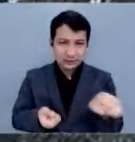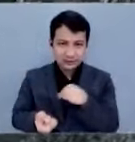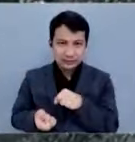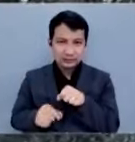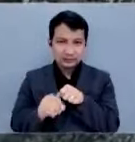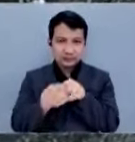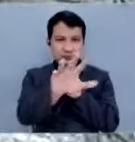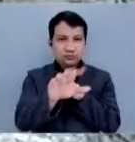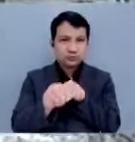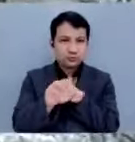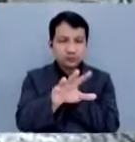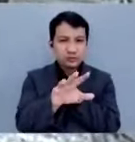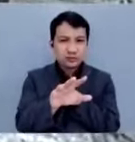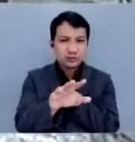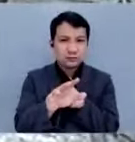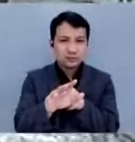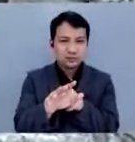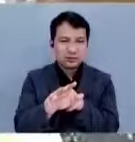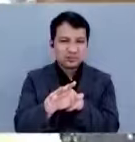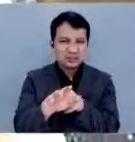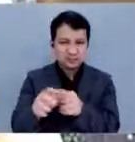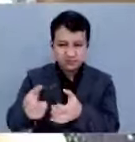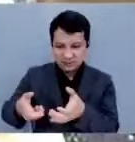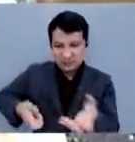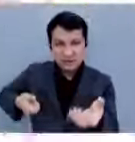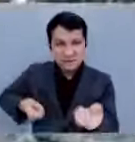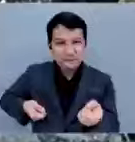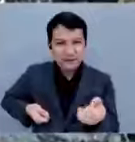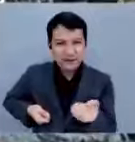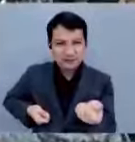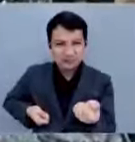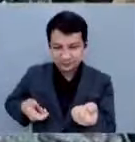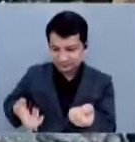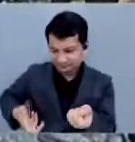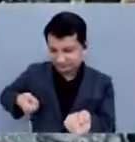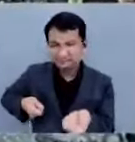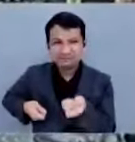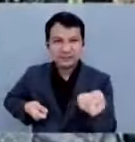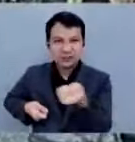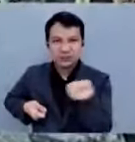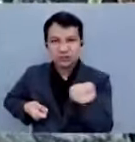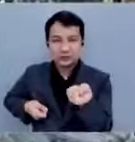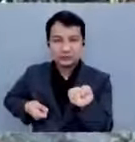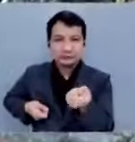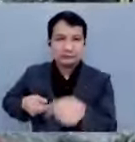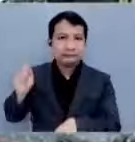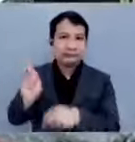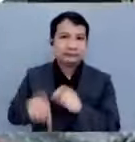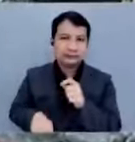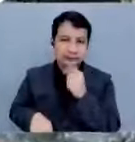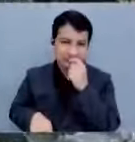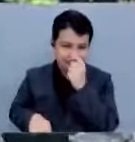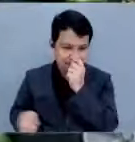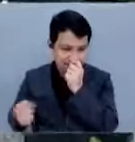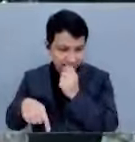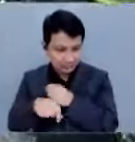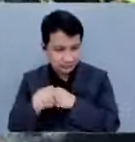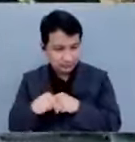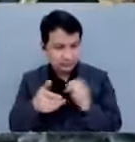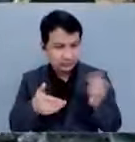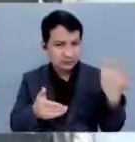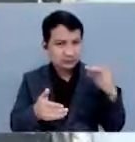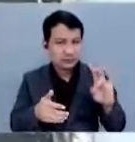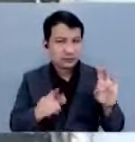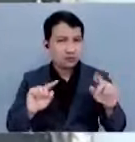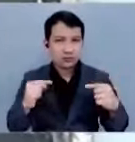ng 50-pounder na fire extinguisher. Kaya lang malakas na talaga sir, hindi namin kaya. Wala naman ang saktan sa 17 empleyadong naka-duty noong sumiklab ang